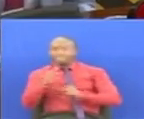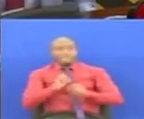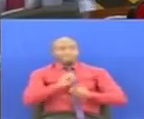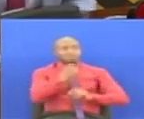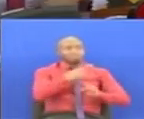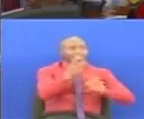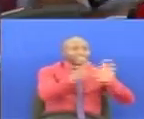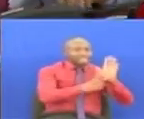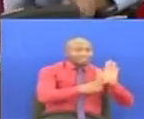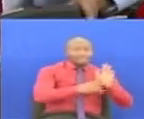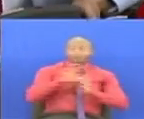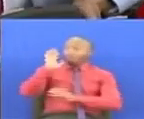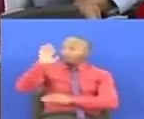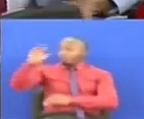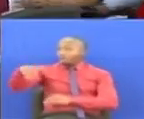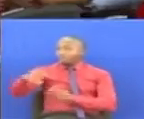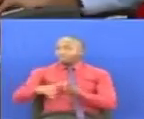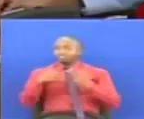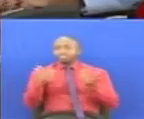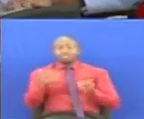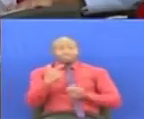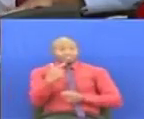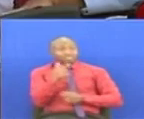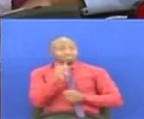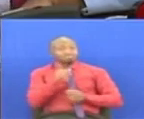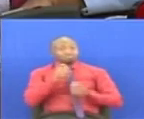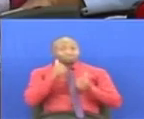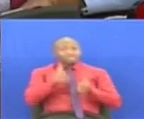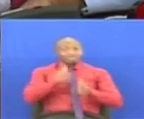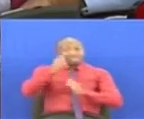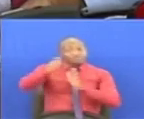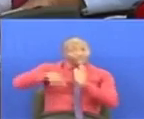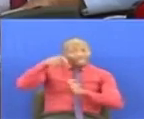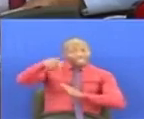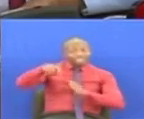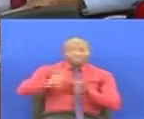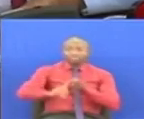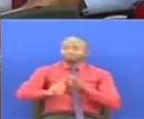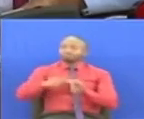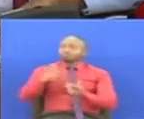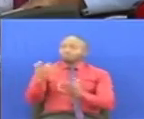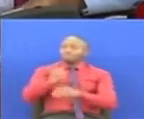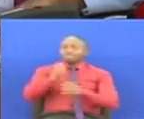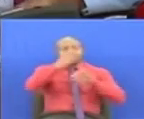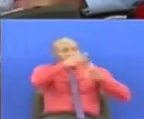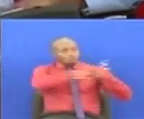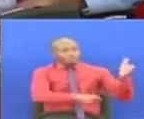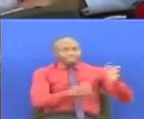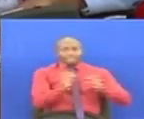bilioni 2 na milioni 700 kwa mwaka. Lakini kwa turnover kile kiwanda tunaenda kupata service levy ya